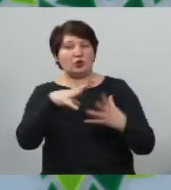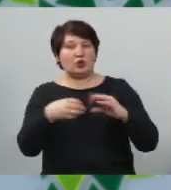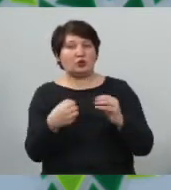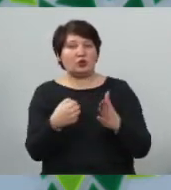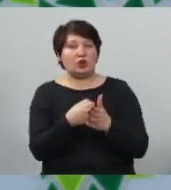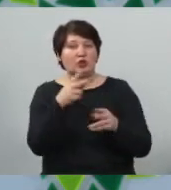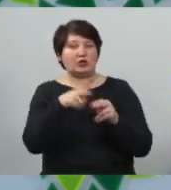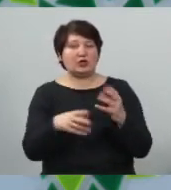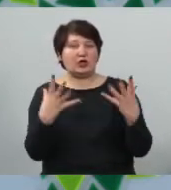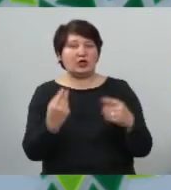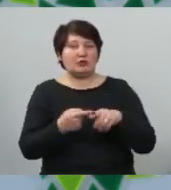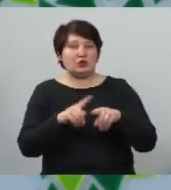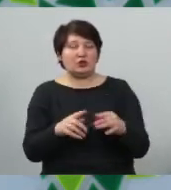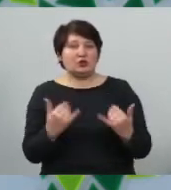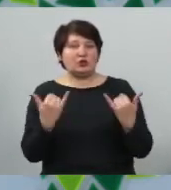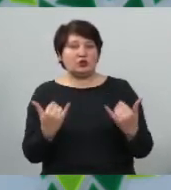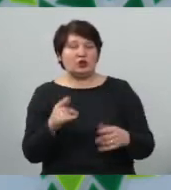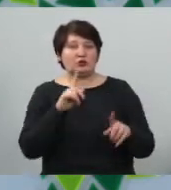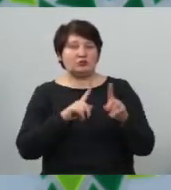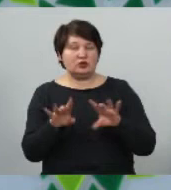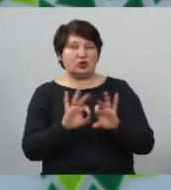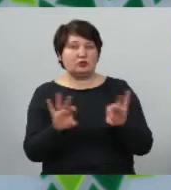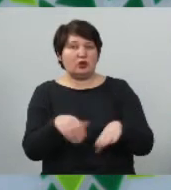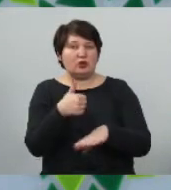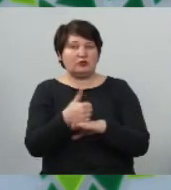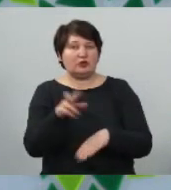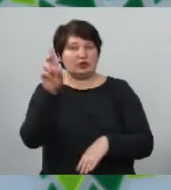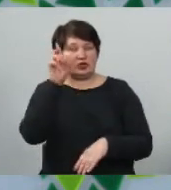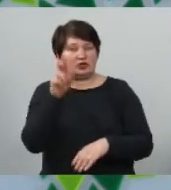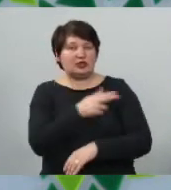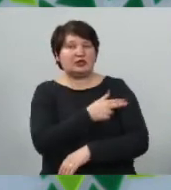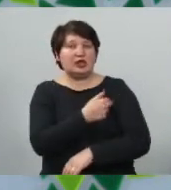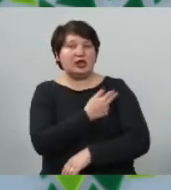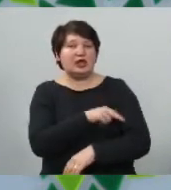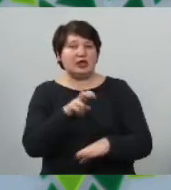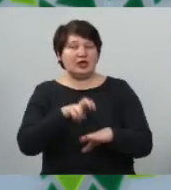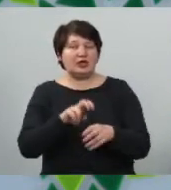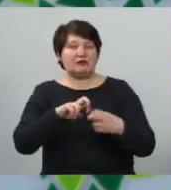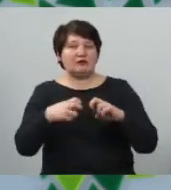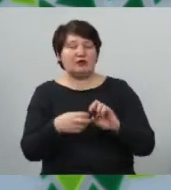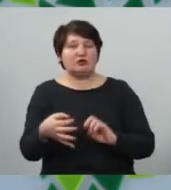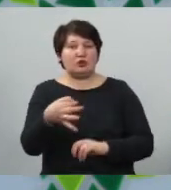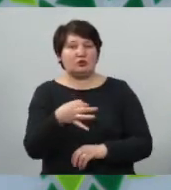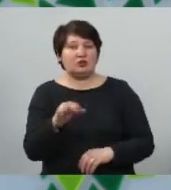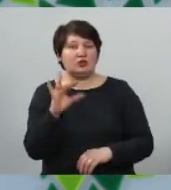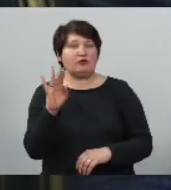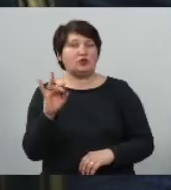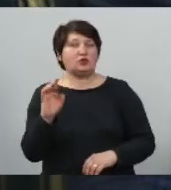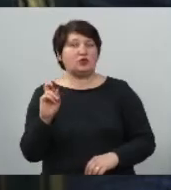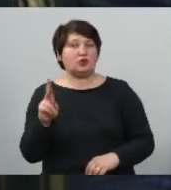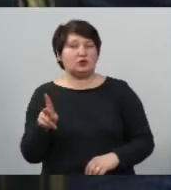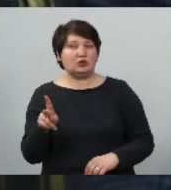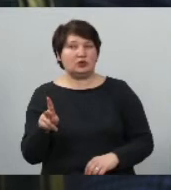дня. Про це сьогодні на онлайн-брифінгу розповів головний державний санітарний лікар Івано-Франківської області Руслан Савчук.